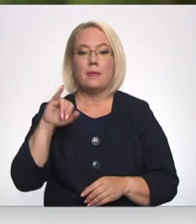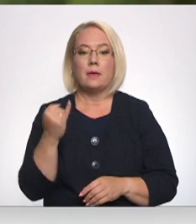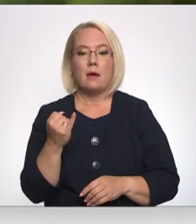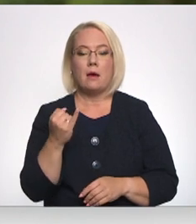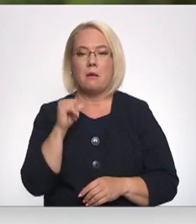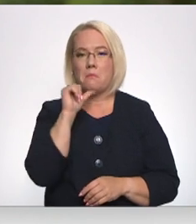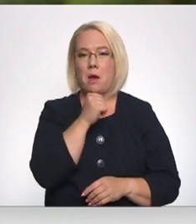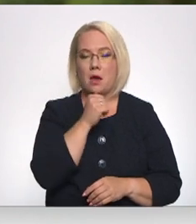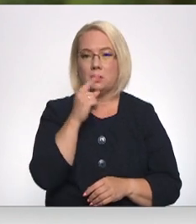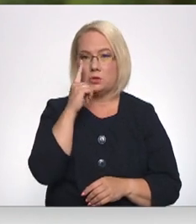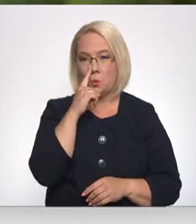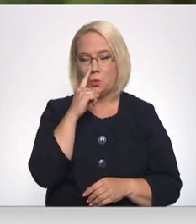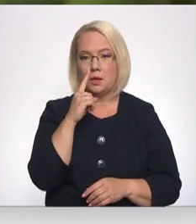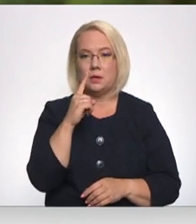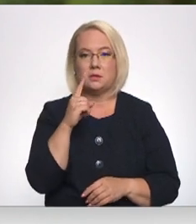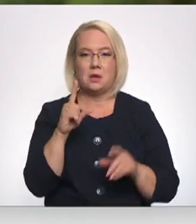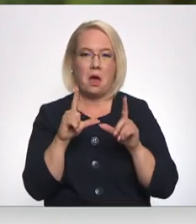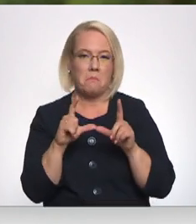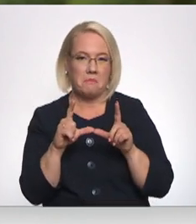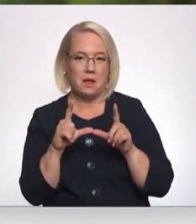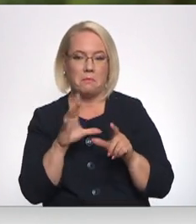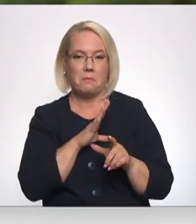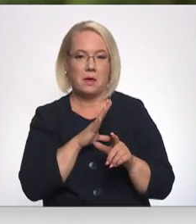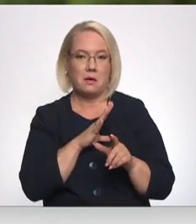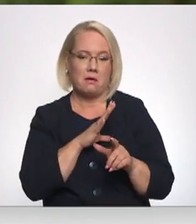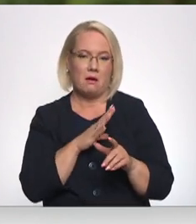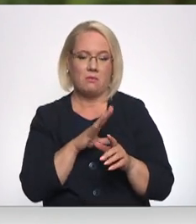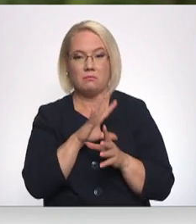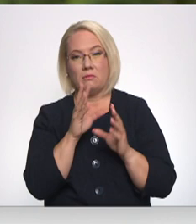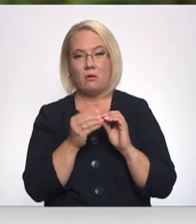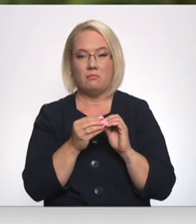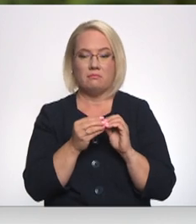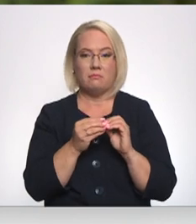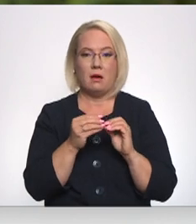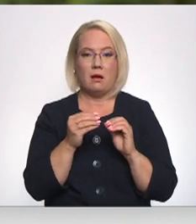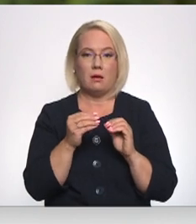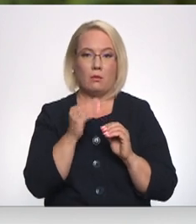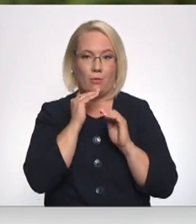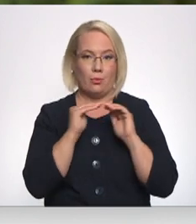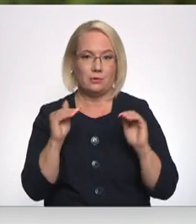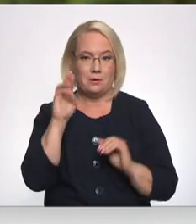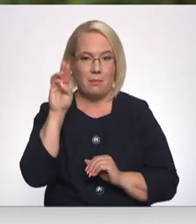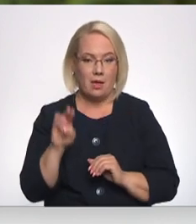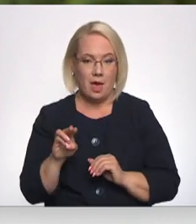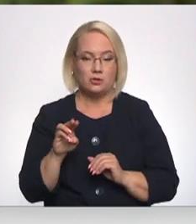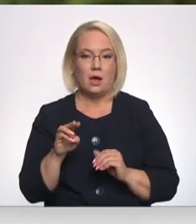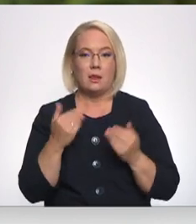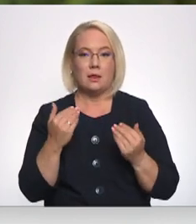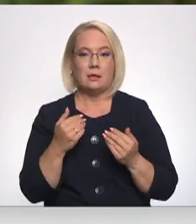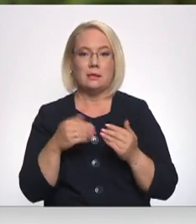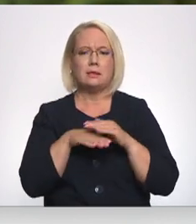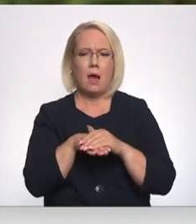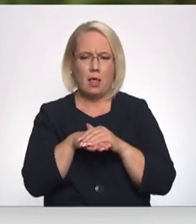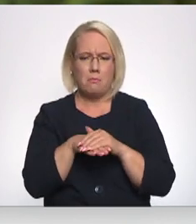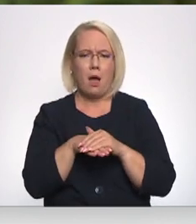mājas, jūnijas, aprīlis bija relatīvi klusi mēneši, kad saglabājās spiediens, bet nebija